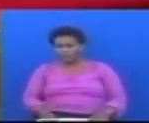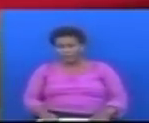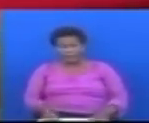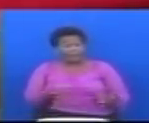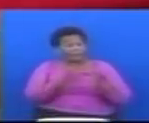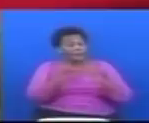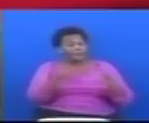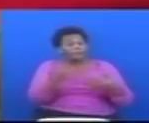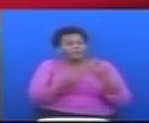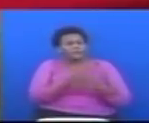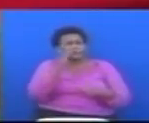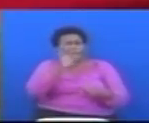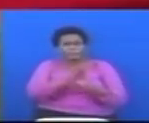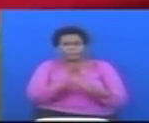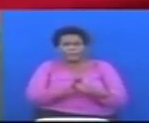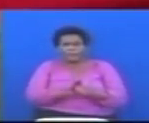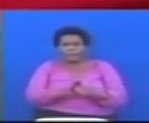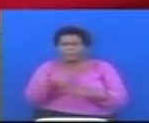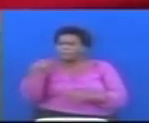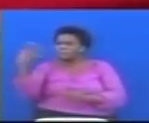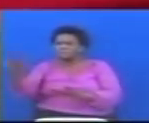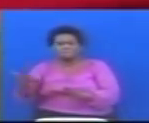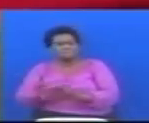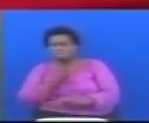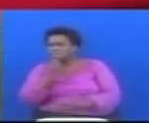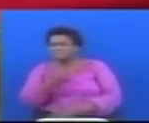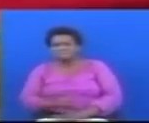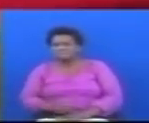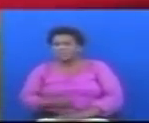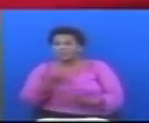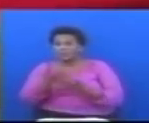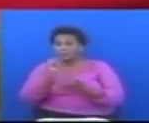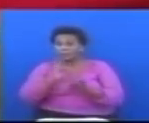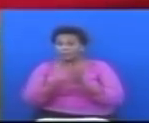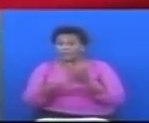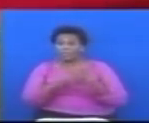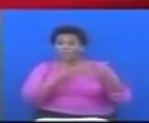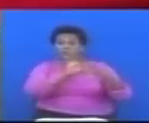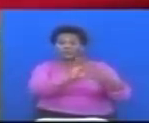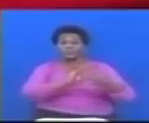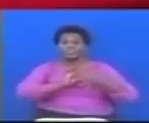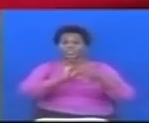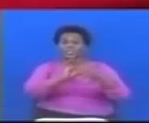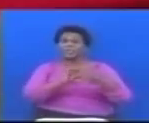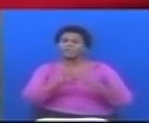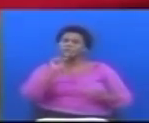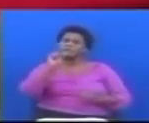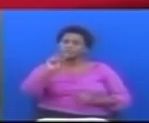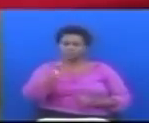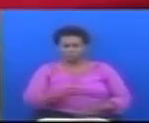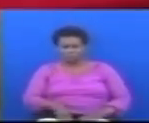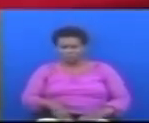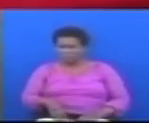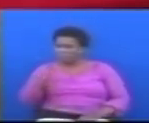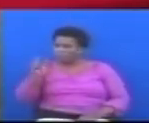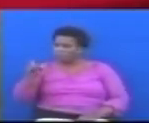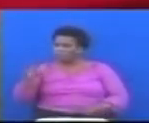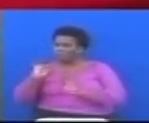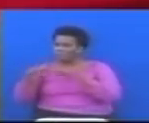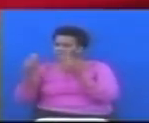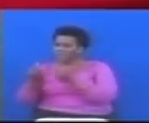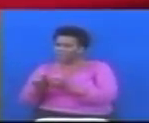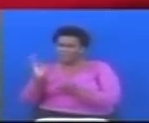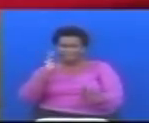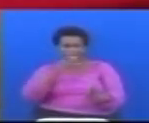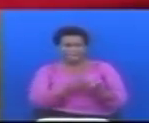mengi yanashindwa kufika mbali kwa sababu ushirikiano umekuwa ni mdogo ndani ya familia kwenda kutoa ushahidi. Kwa hapa